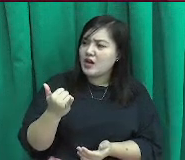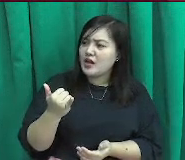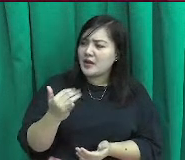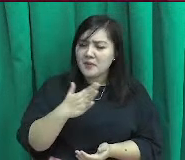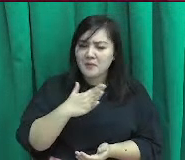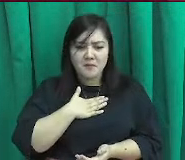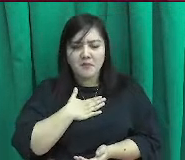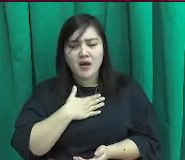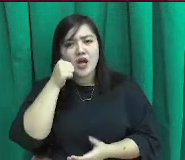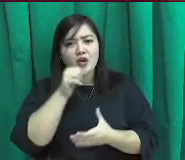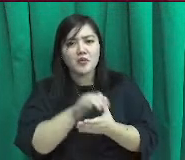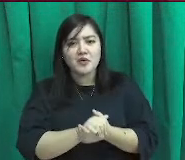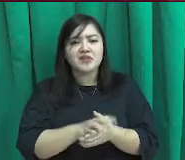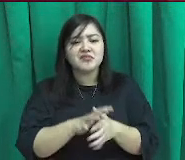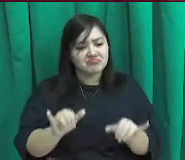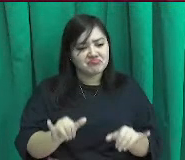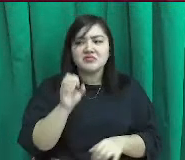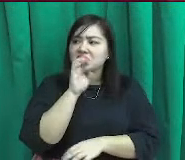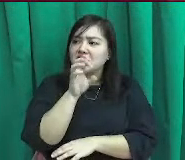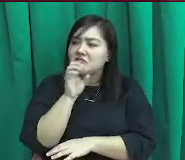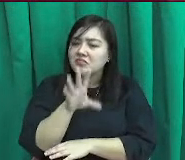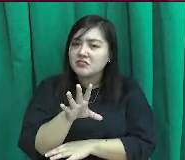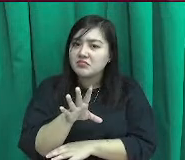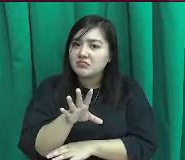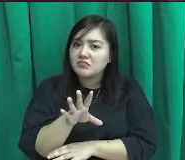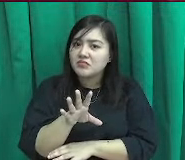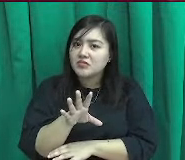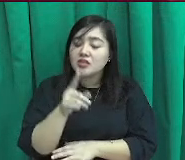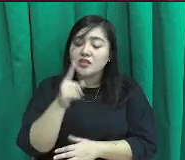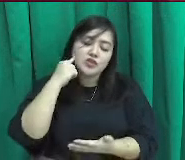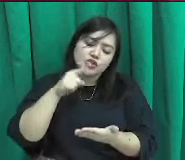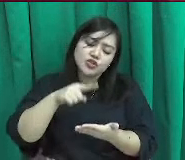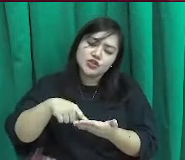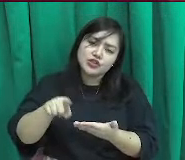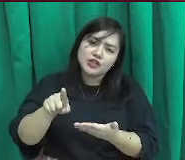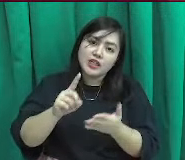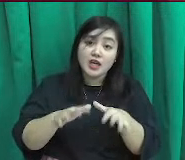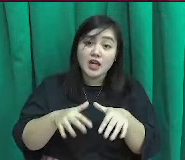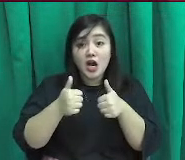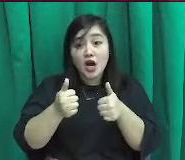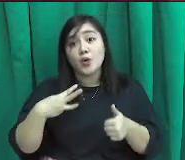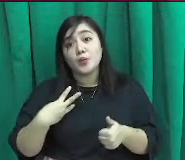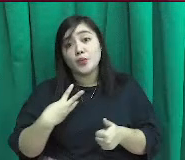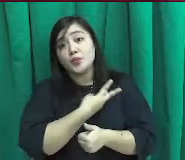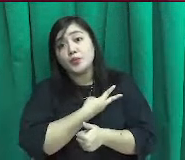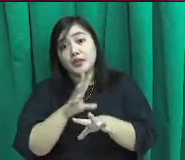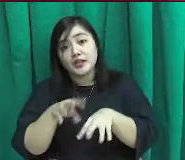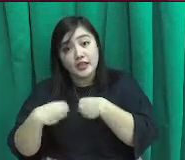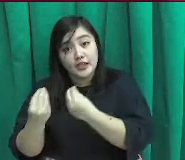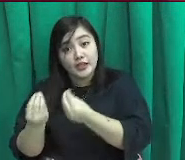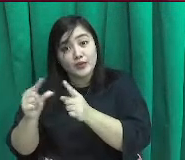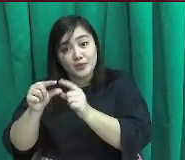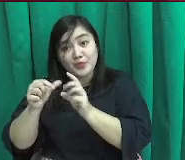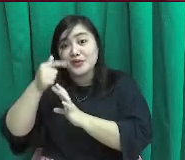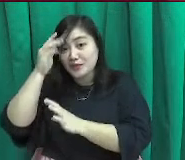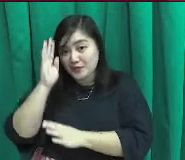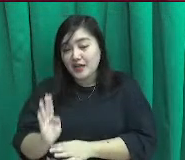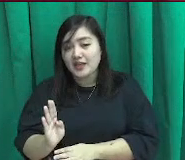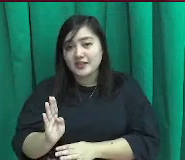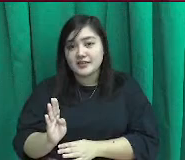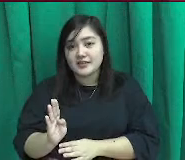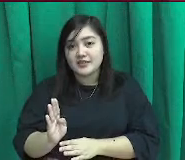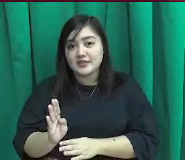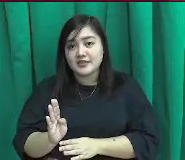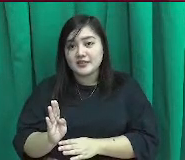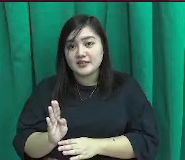yung pagsusow mo. Yeah. Siyasatin mo yung, siyasatin natin yung pagsusow natin, mga tatay. Amen. Inuulit ko, siyasatin,